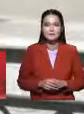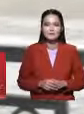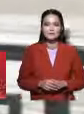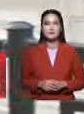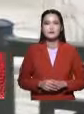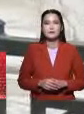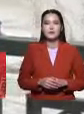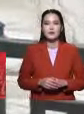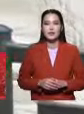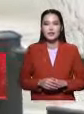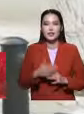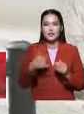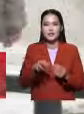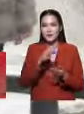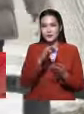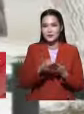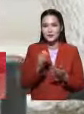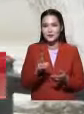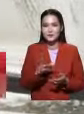Ана яқы тауық сүйрі олып береді сүйіптерді.